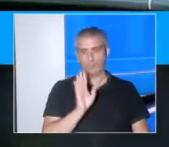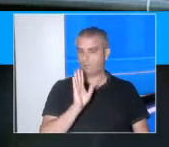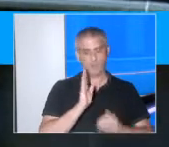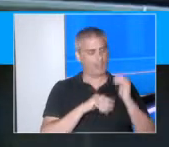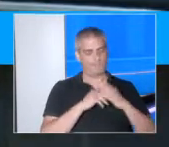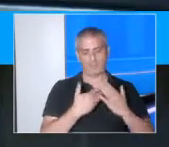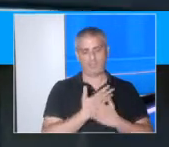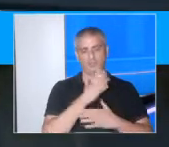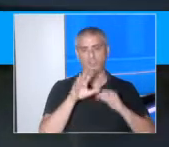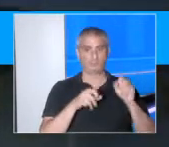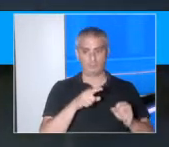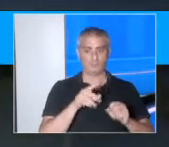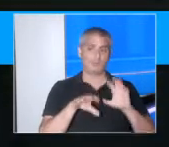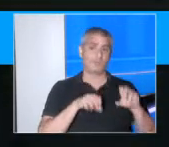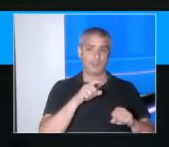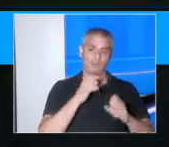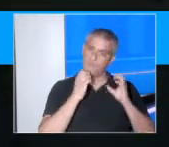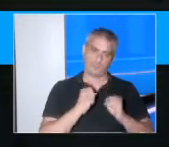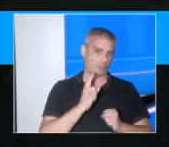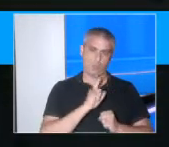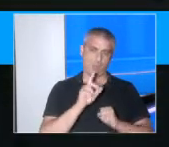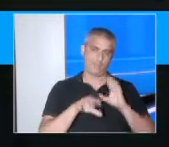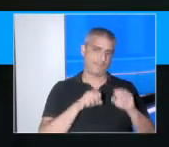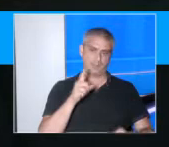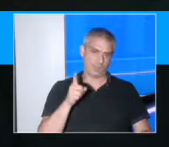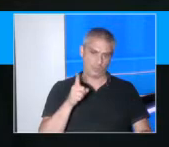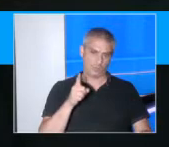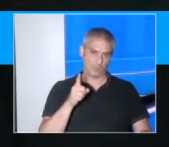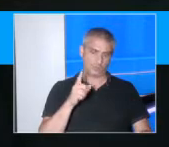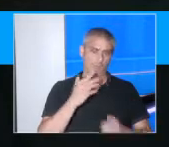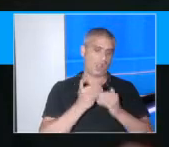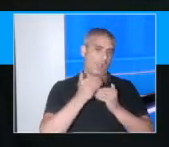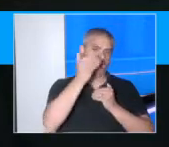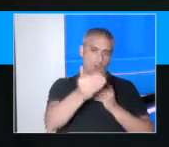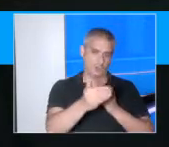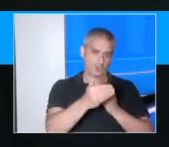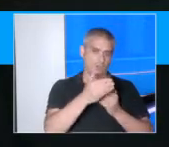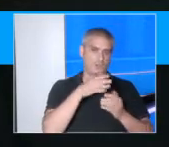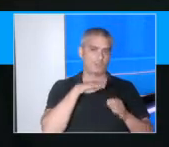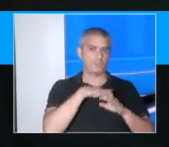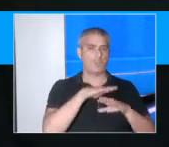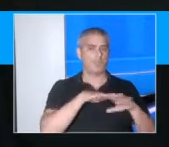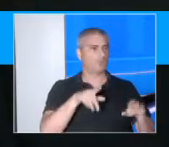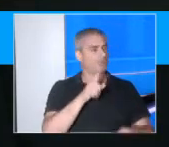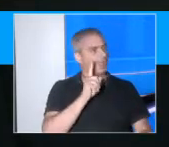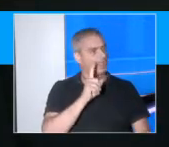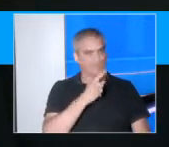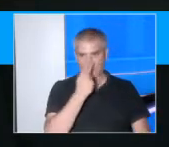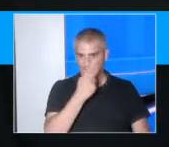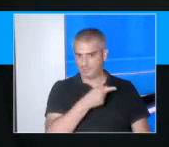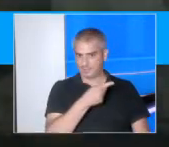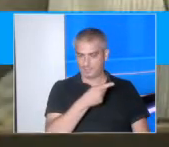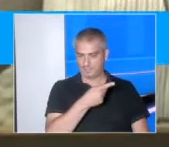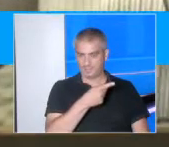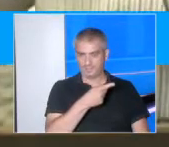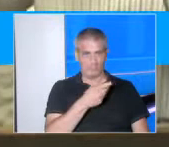הבנייה החדשה בשטחים, בהתנחלויות, בוודאי לא בהתנחלויות המרוחקות, בעומק השטח. אבל היית שנפתלי בנט